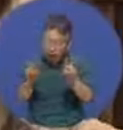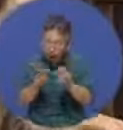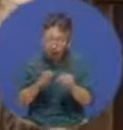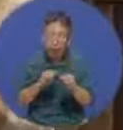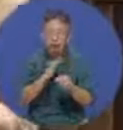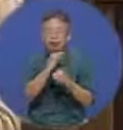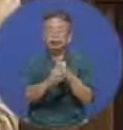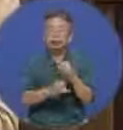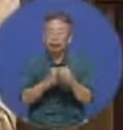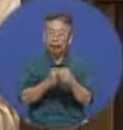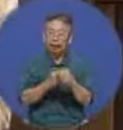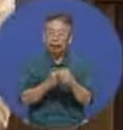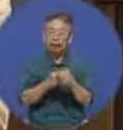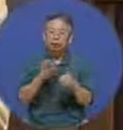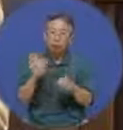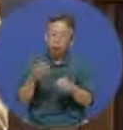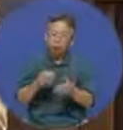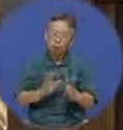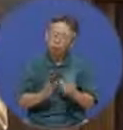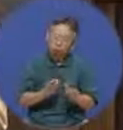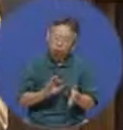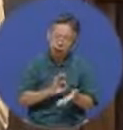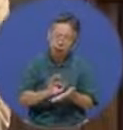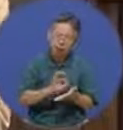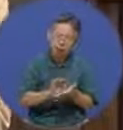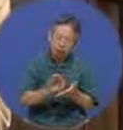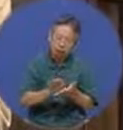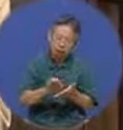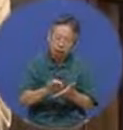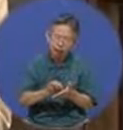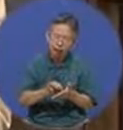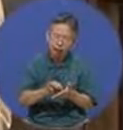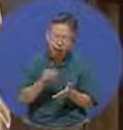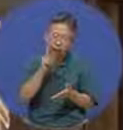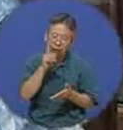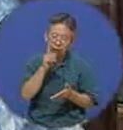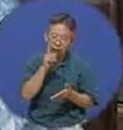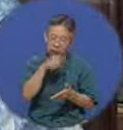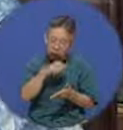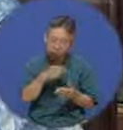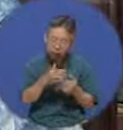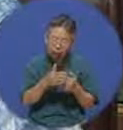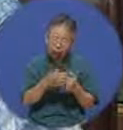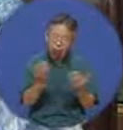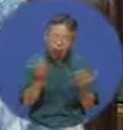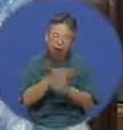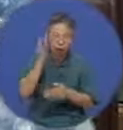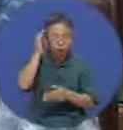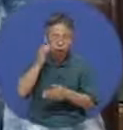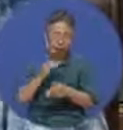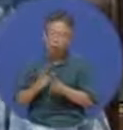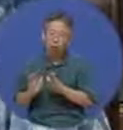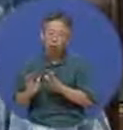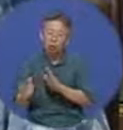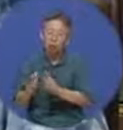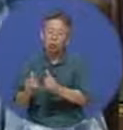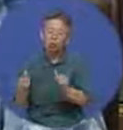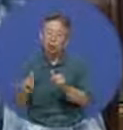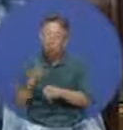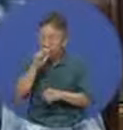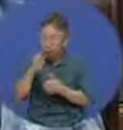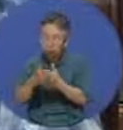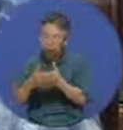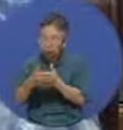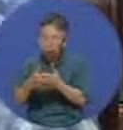りそれで子どもたちが利用することで悲しい目にあってはかわいそうですよね。 あのいいところはたくさんあると思いますね、はい、子どもさんもその、